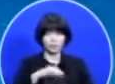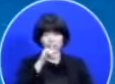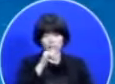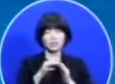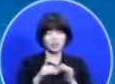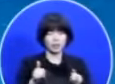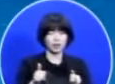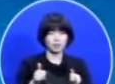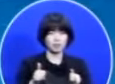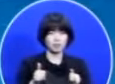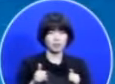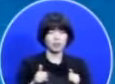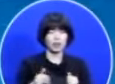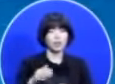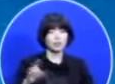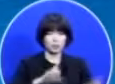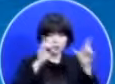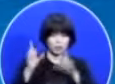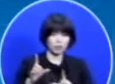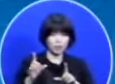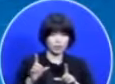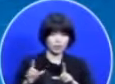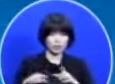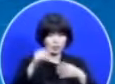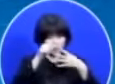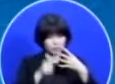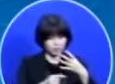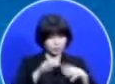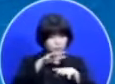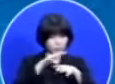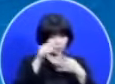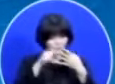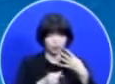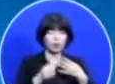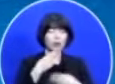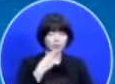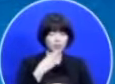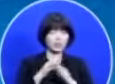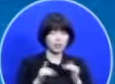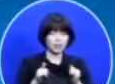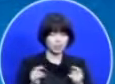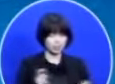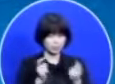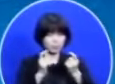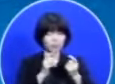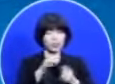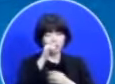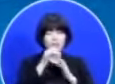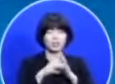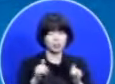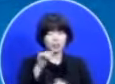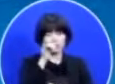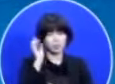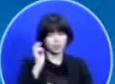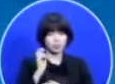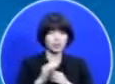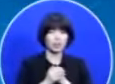있으시고 생활이 무질서한 사람도 있으실 것이고 다툼이 있는 사람도 있으실 겁니다